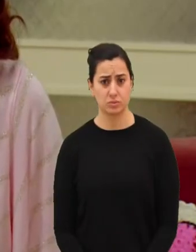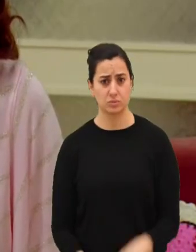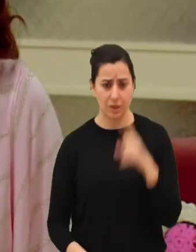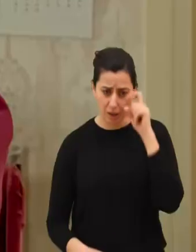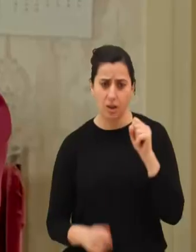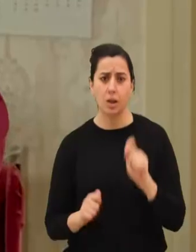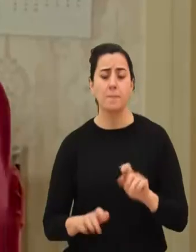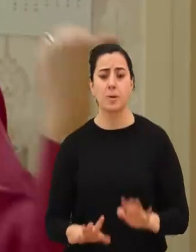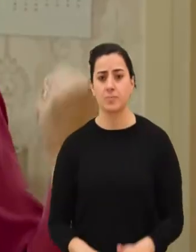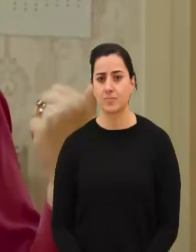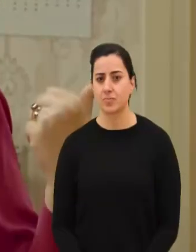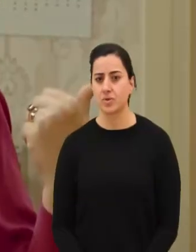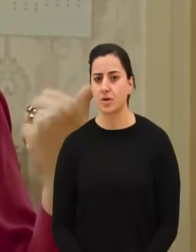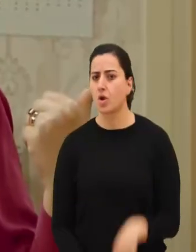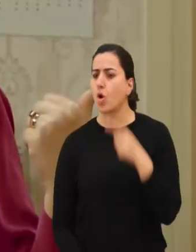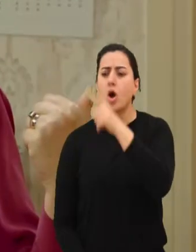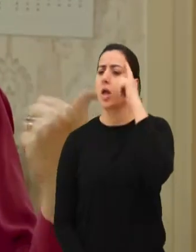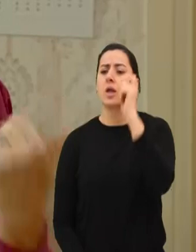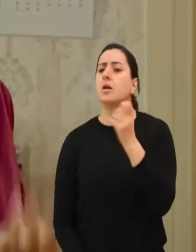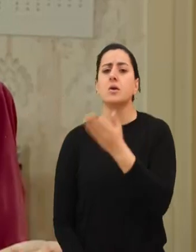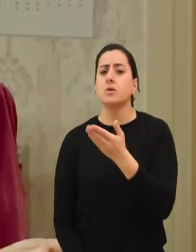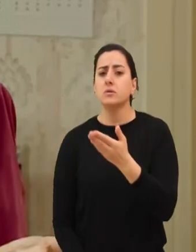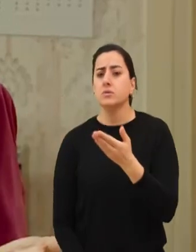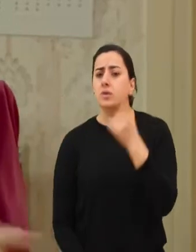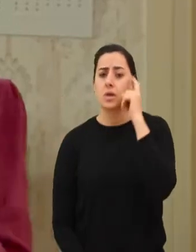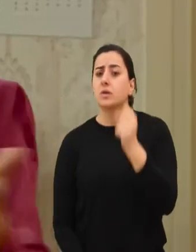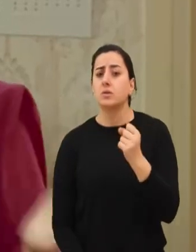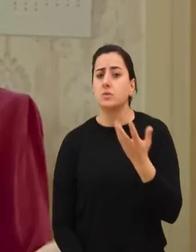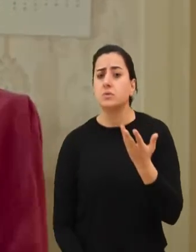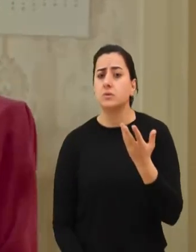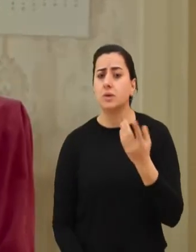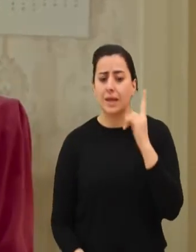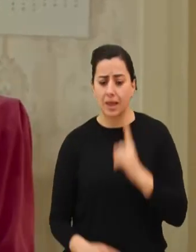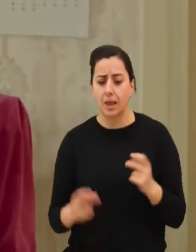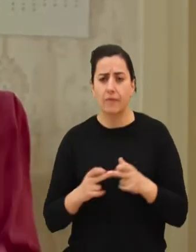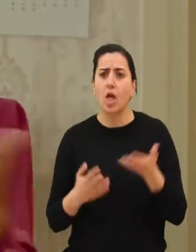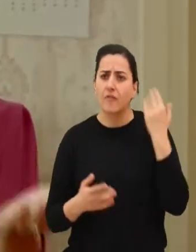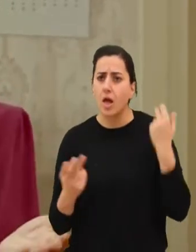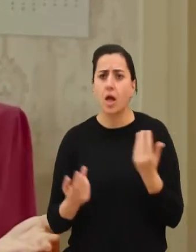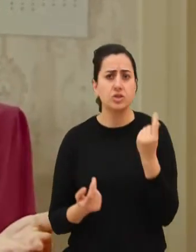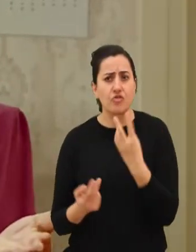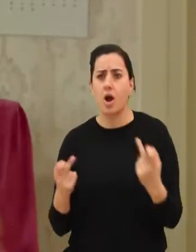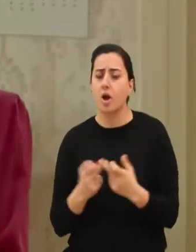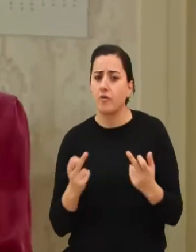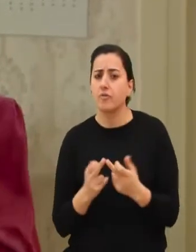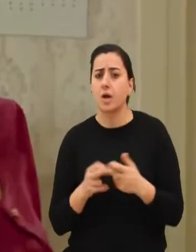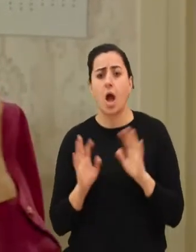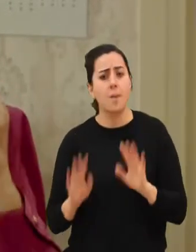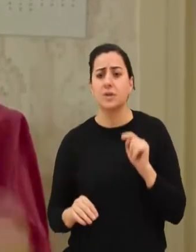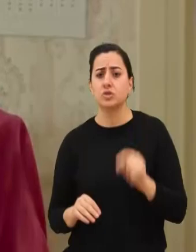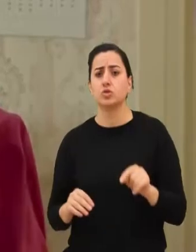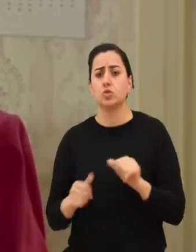İnat etme. O niye inat ediyor o zaman? Niye inat ediyor? Daha ilk kavgamız değil ki bu. Kaç kere kavga ettik.